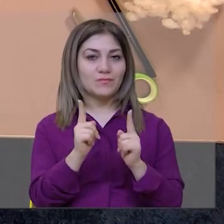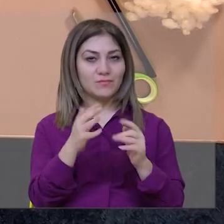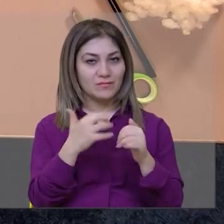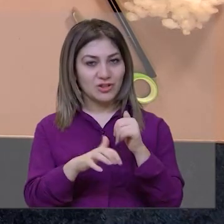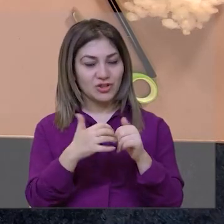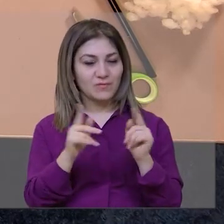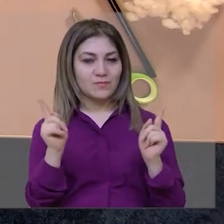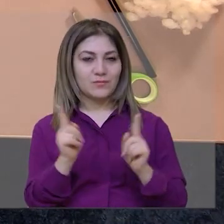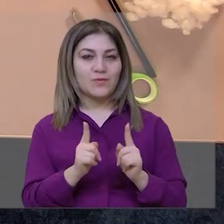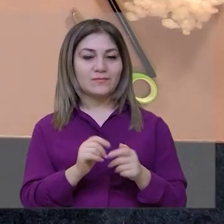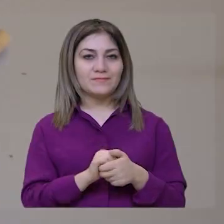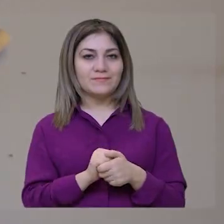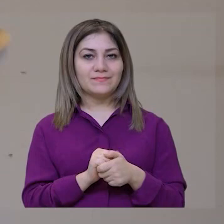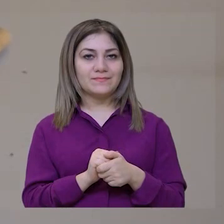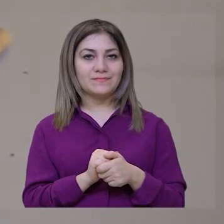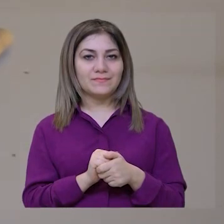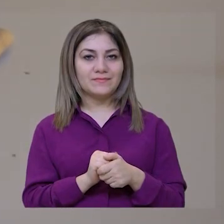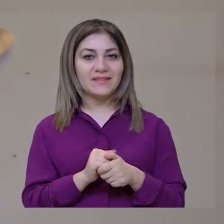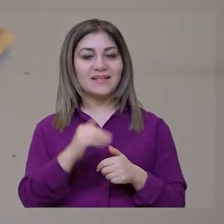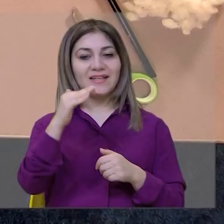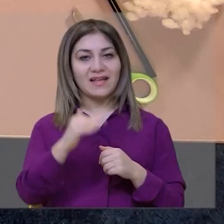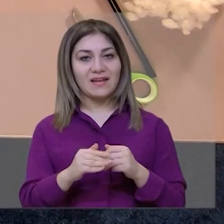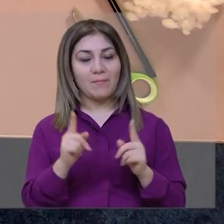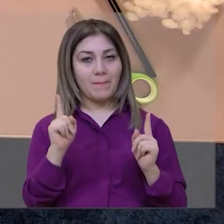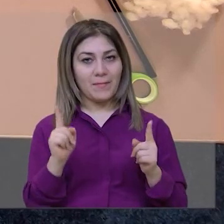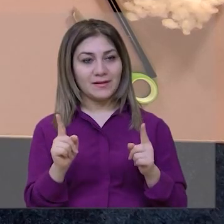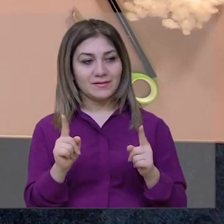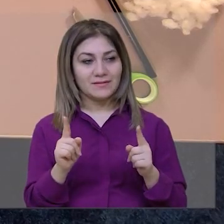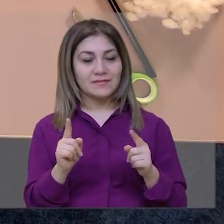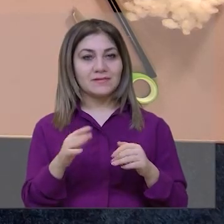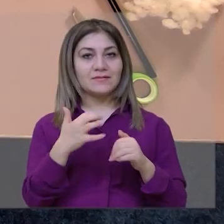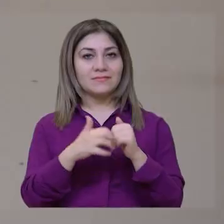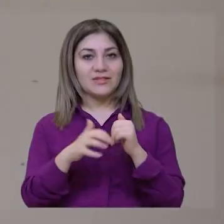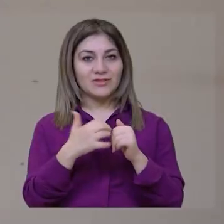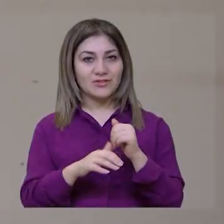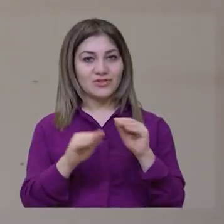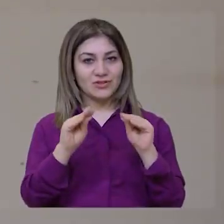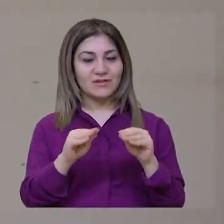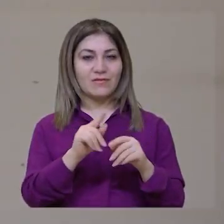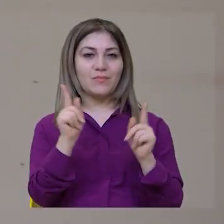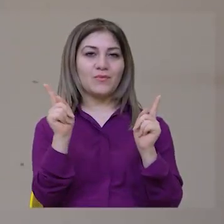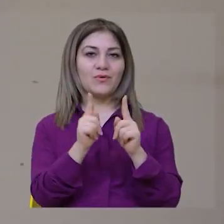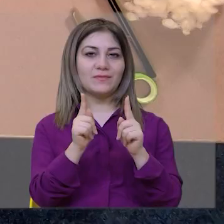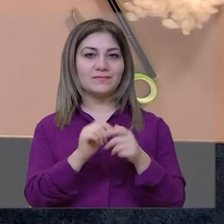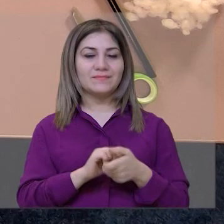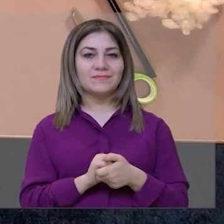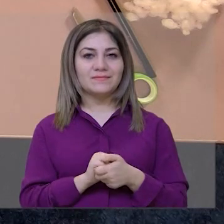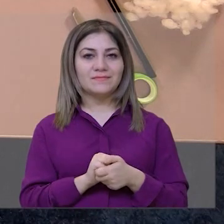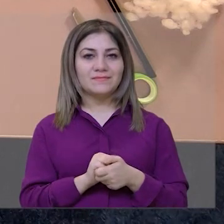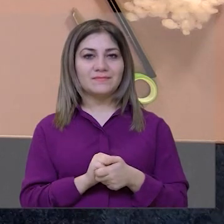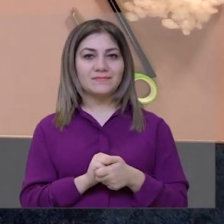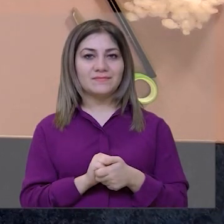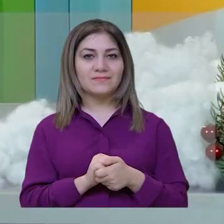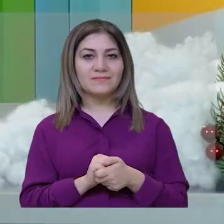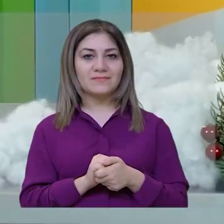Տեղադրում ենք ստորին հատվածում մեծը, հետո միջինը և փոքրը։ Հիշեցնեմ,